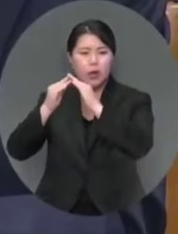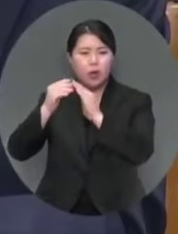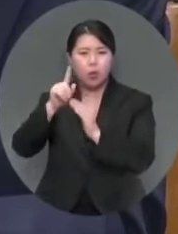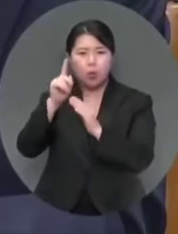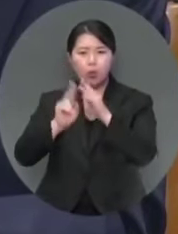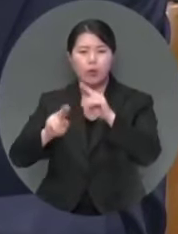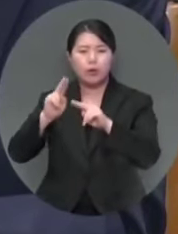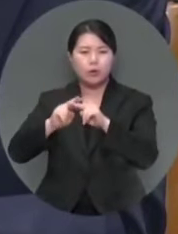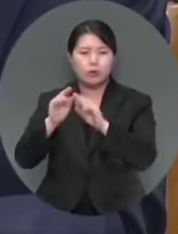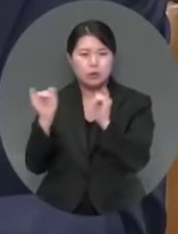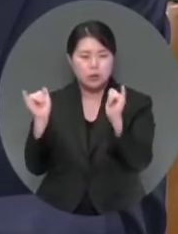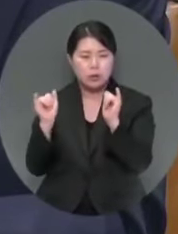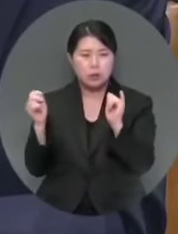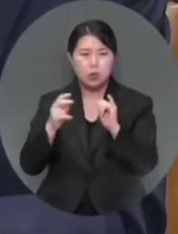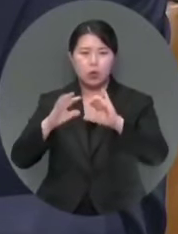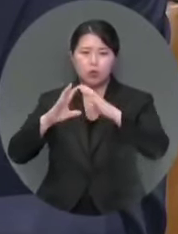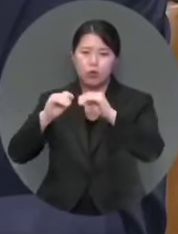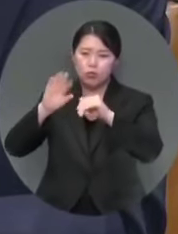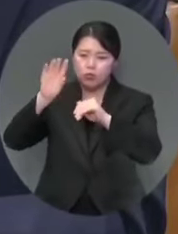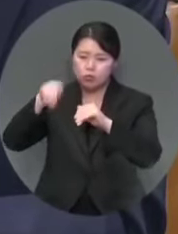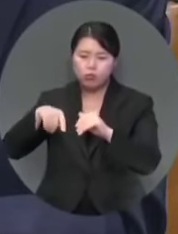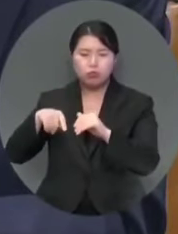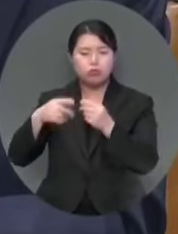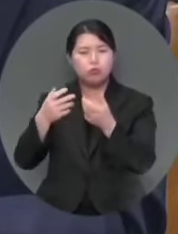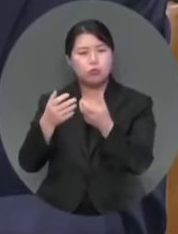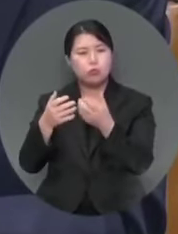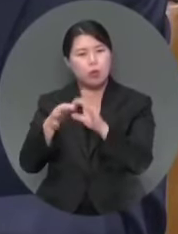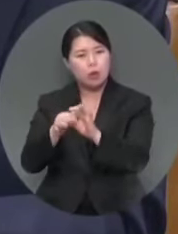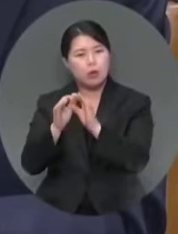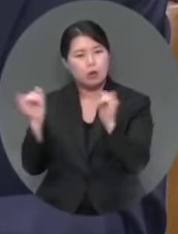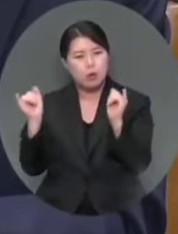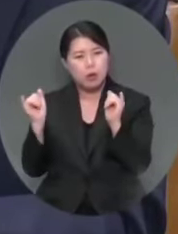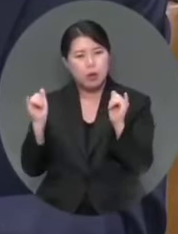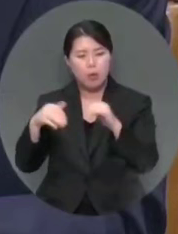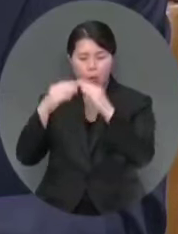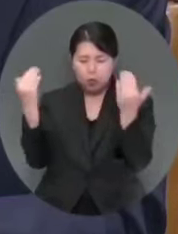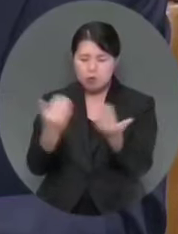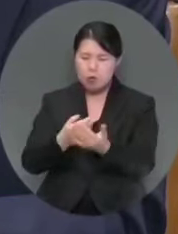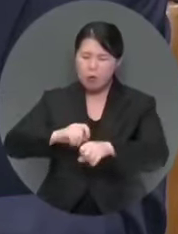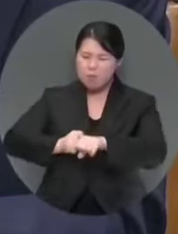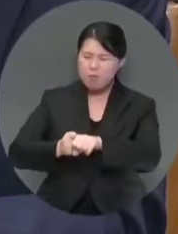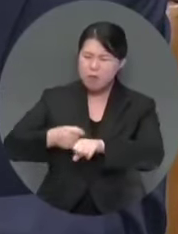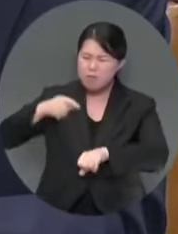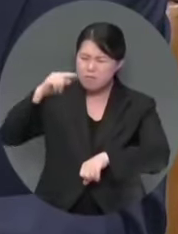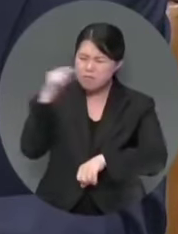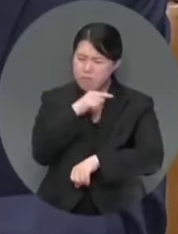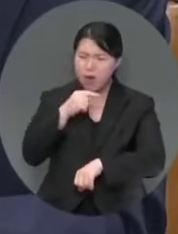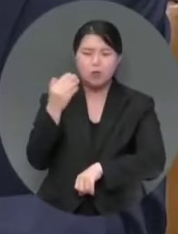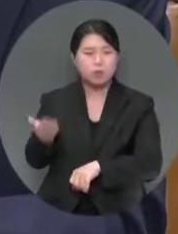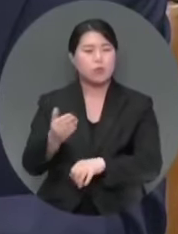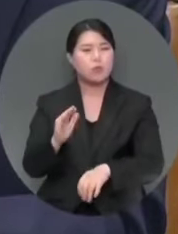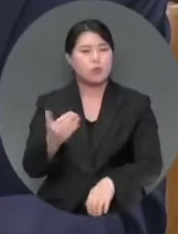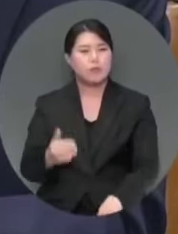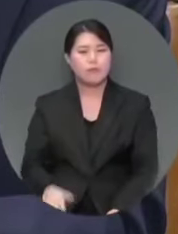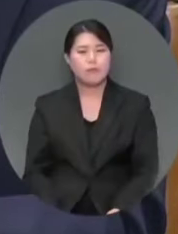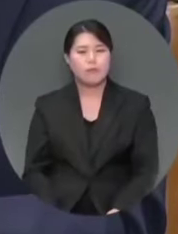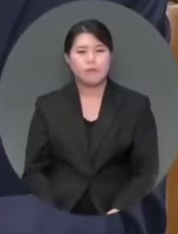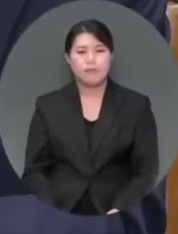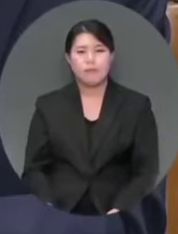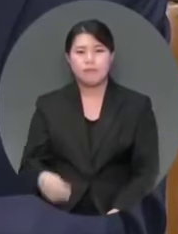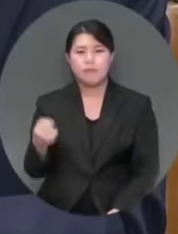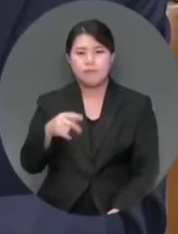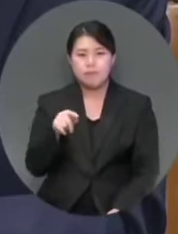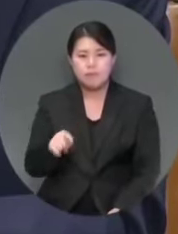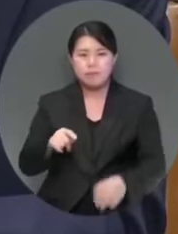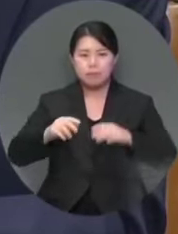관계자부터 국토부 관계자 등에 대해서 이건 엄벌을 쳐야 된다고 판단을 했고 또한